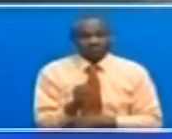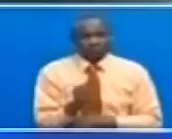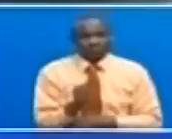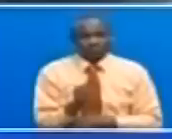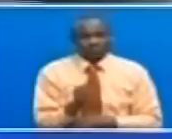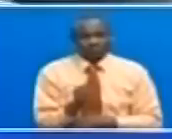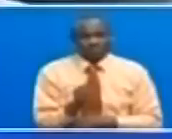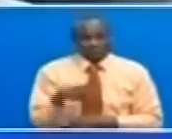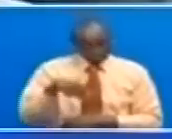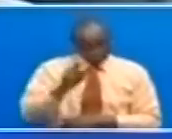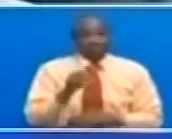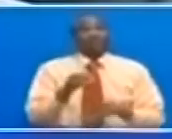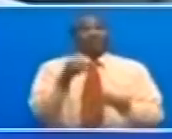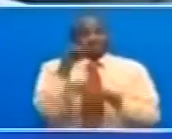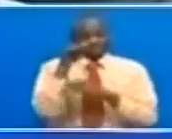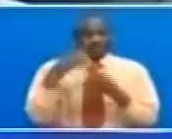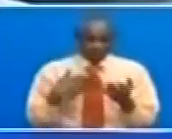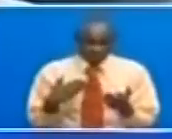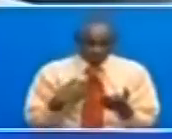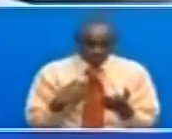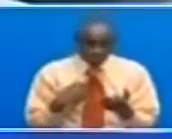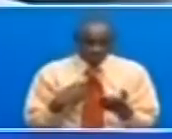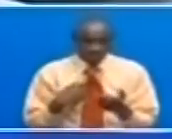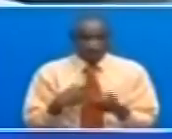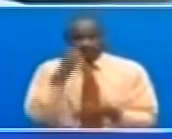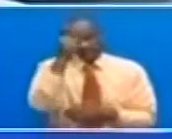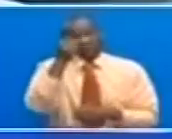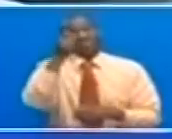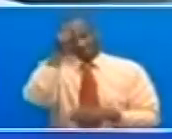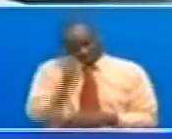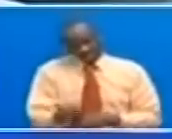the request for empaneling of a 5-judge bench